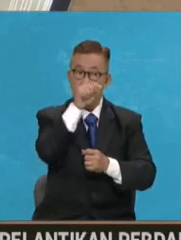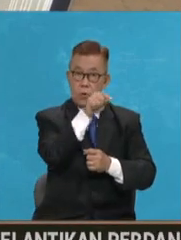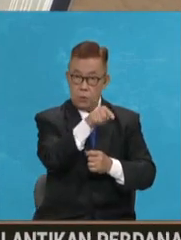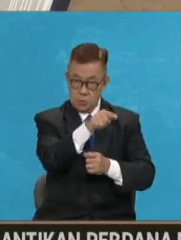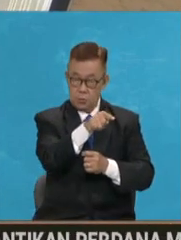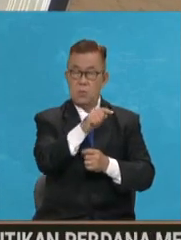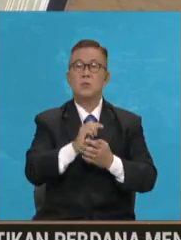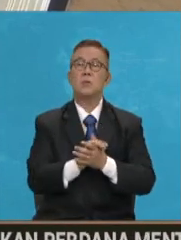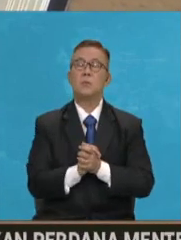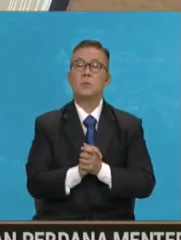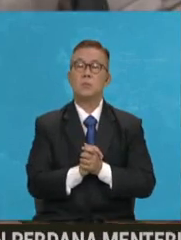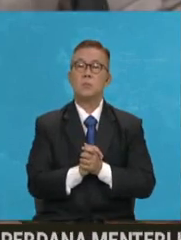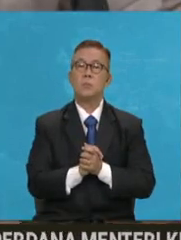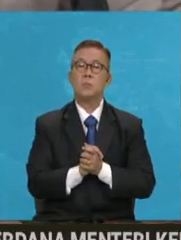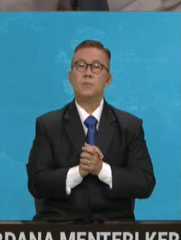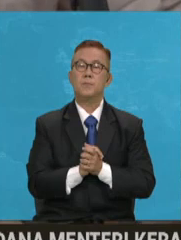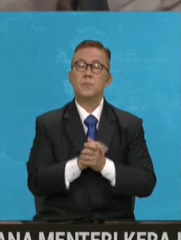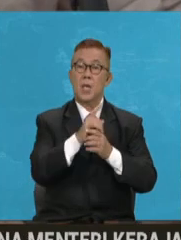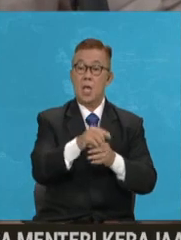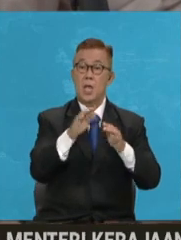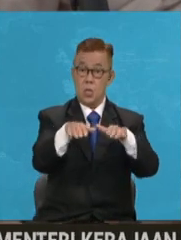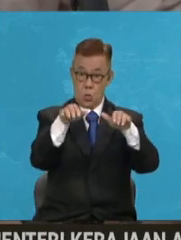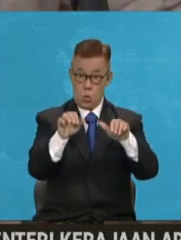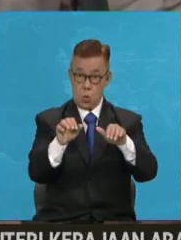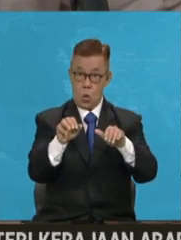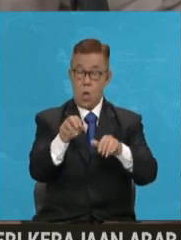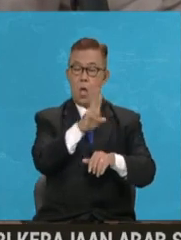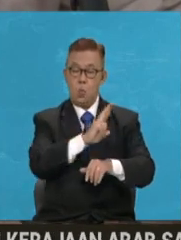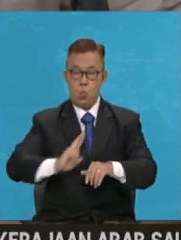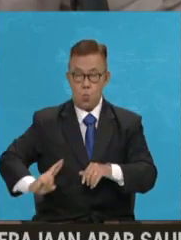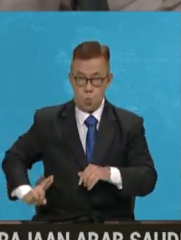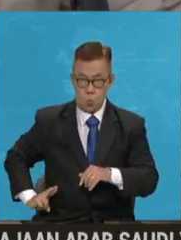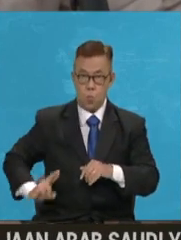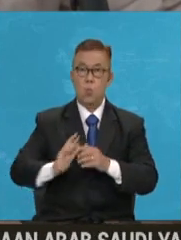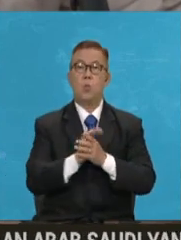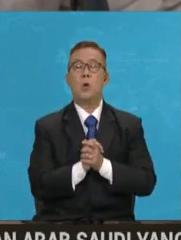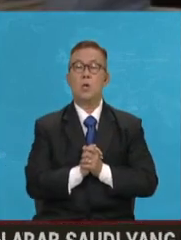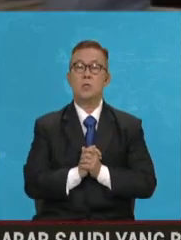ilmu majelis gerakan di koma makam di Raja